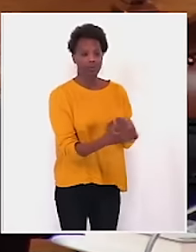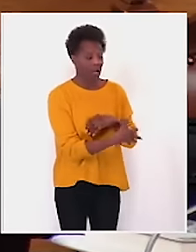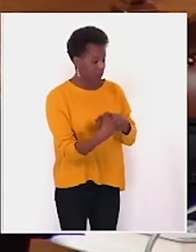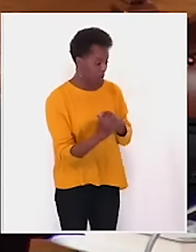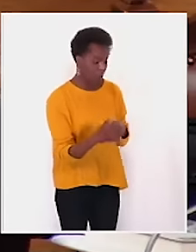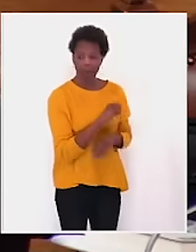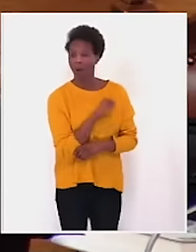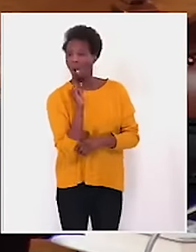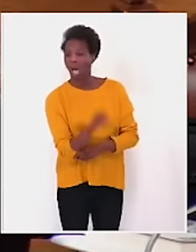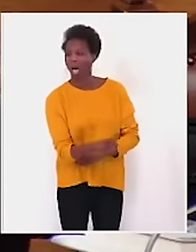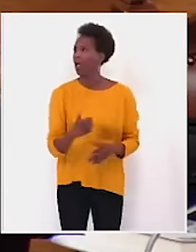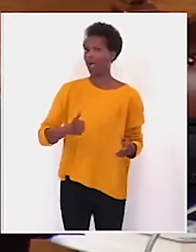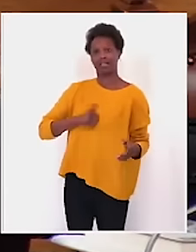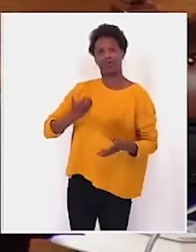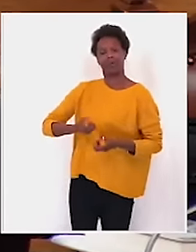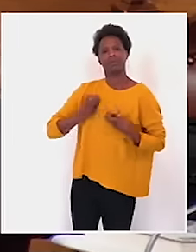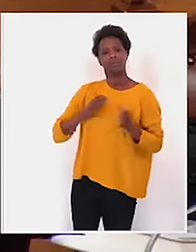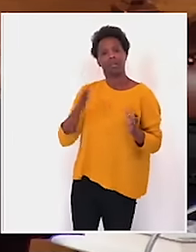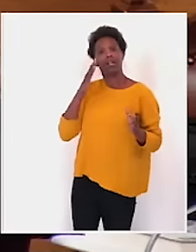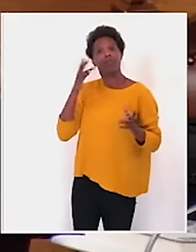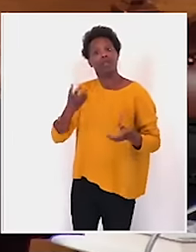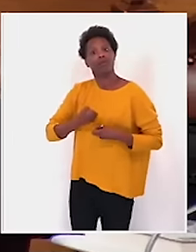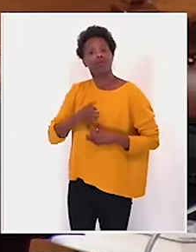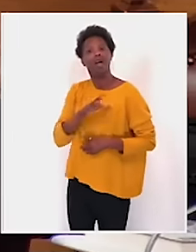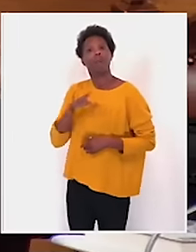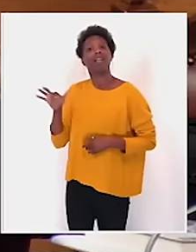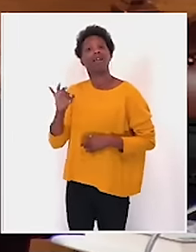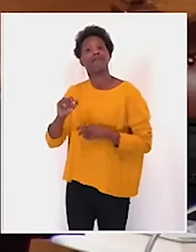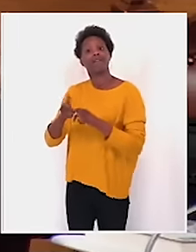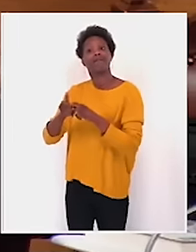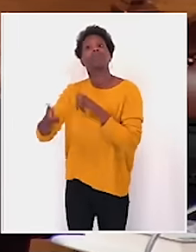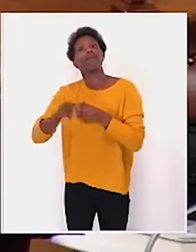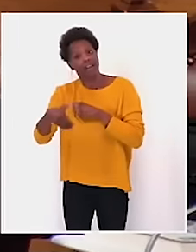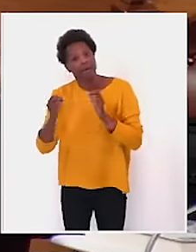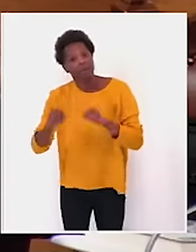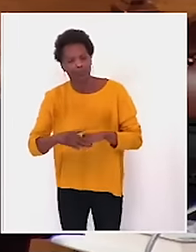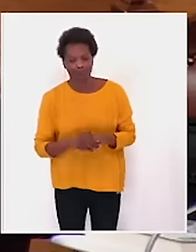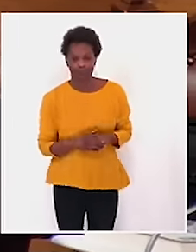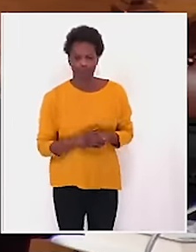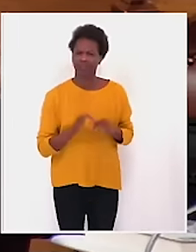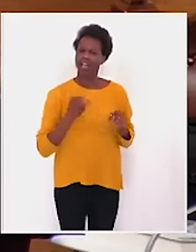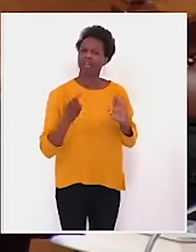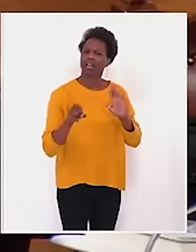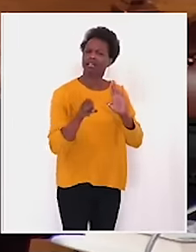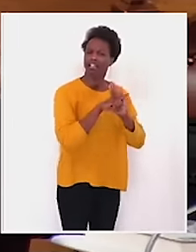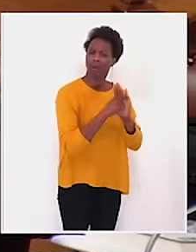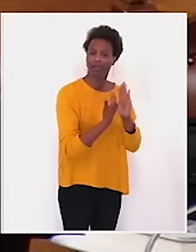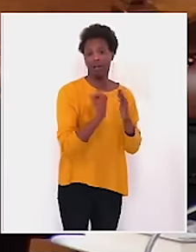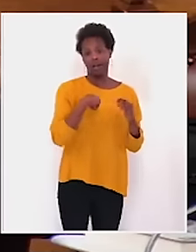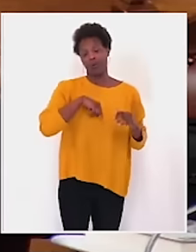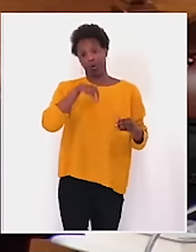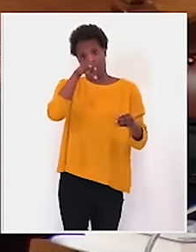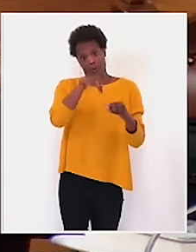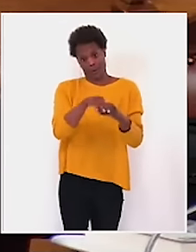pouvez vous réinscrire, Madame Favre, il n'y a pas de problème. Donc du coup, sur cette délibération, En fait, on vote pour, effectivement, ça a